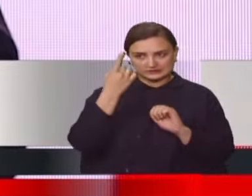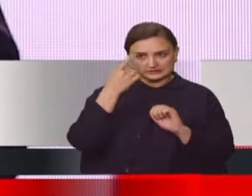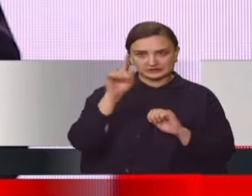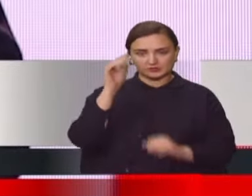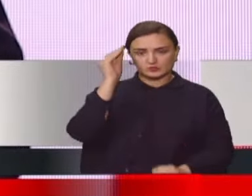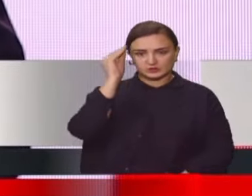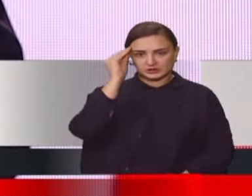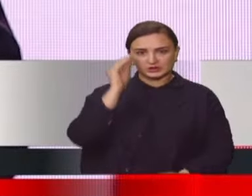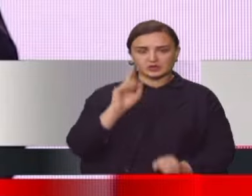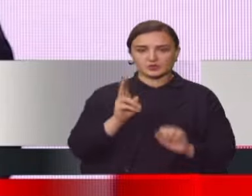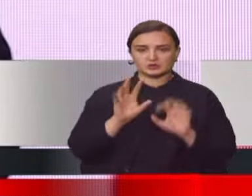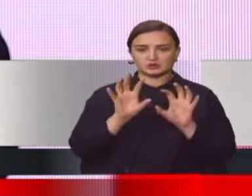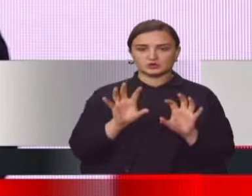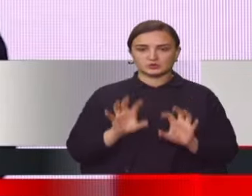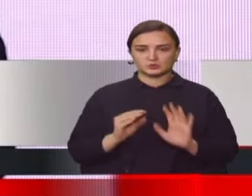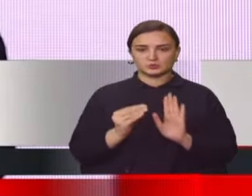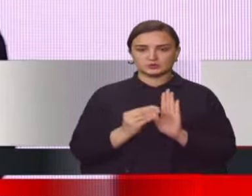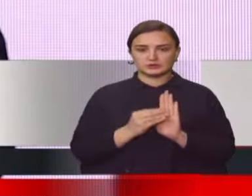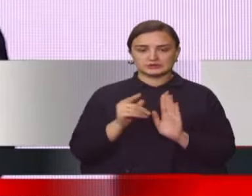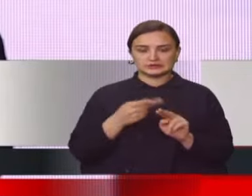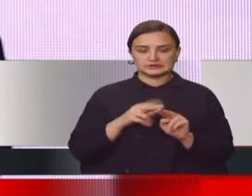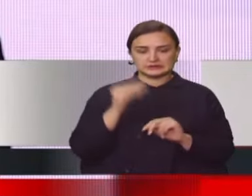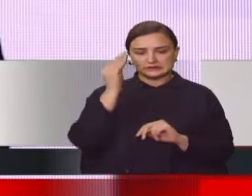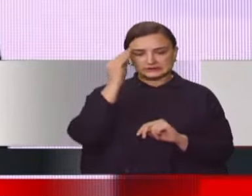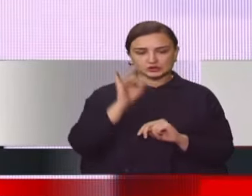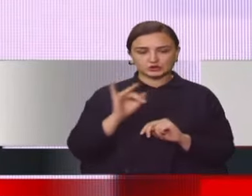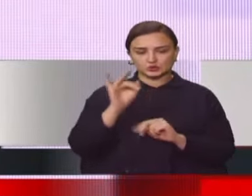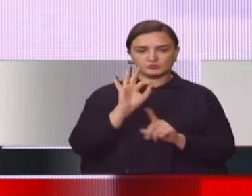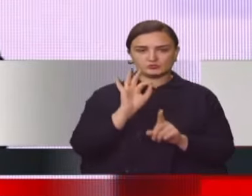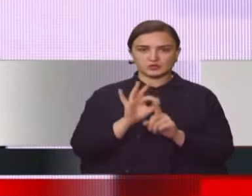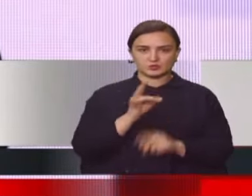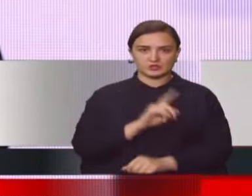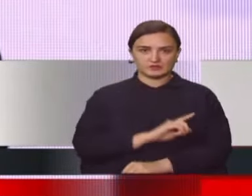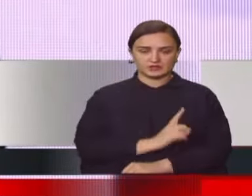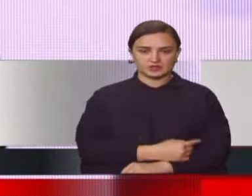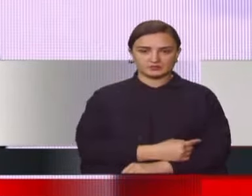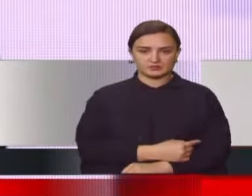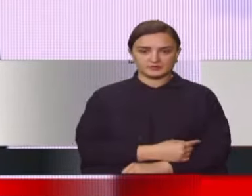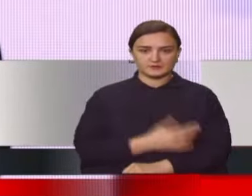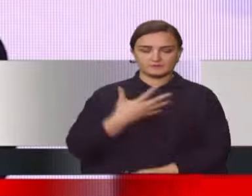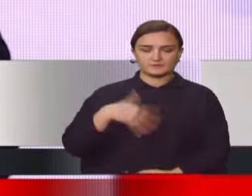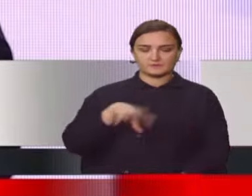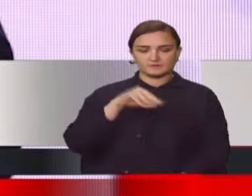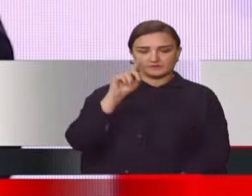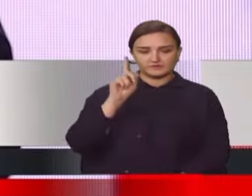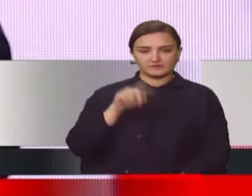იდეა კონსტიტუციაში, იმისთვის რომ ეს იდეა, ეს ისტორიული მიზანი გაგვემყარებინა. და ჩვენ ვიცით,